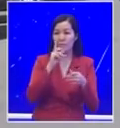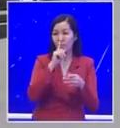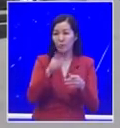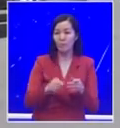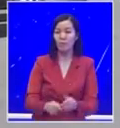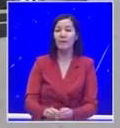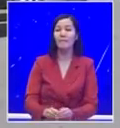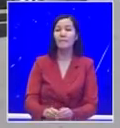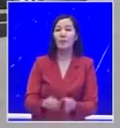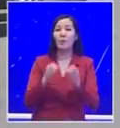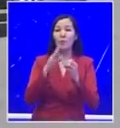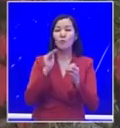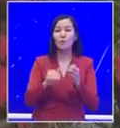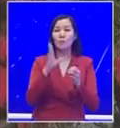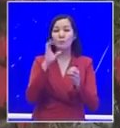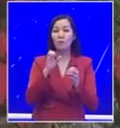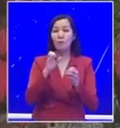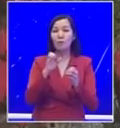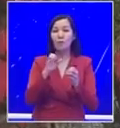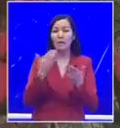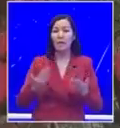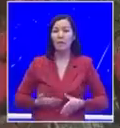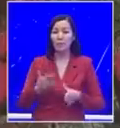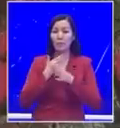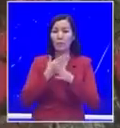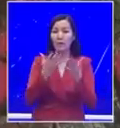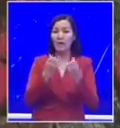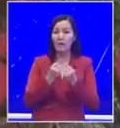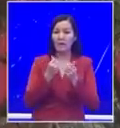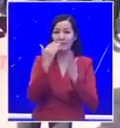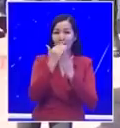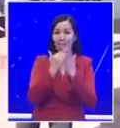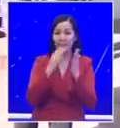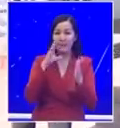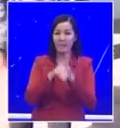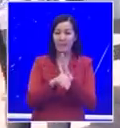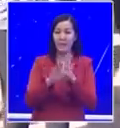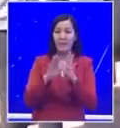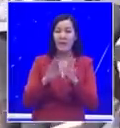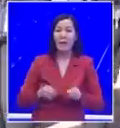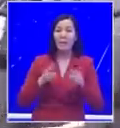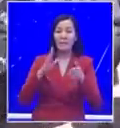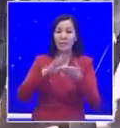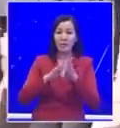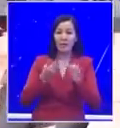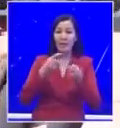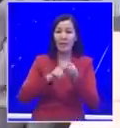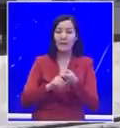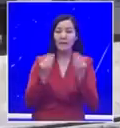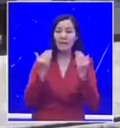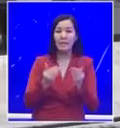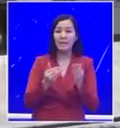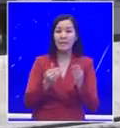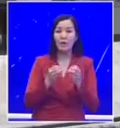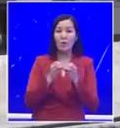Өңірде 13515 отбасы атаулы әлеуметтік көмек алатындар тізіміне енген. Төтенше жағдайға байланысты олардың 6